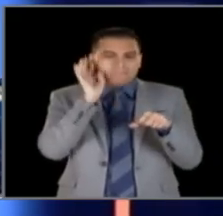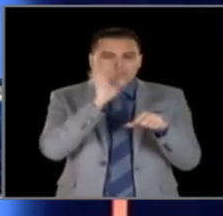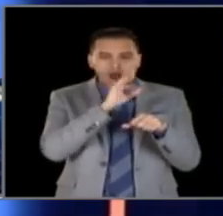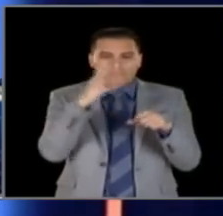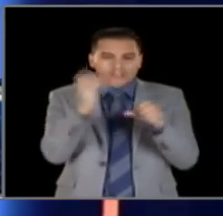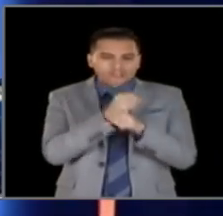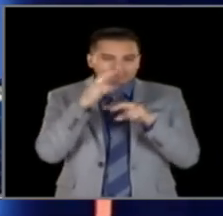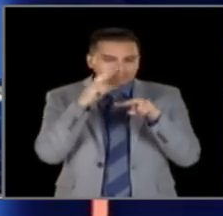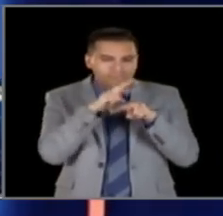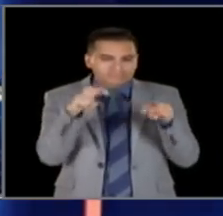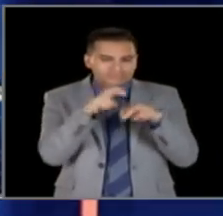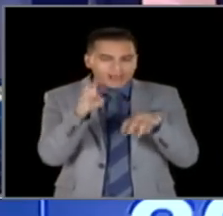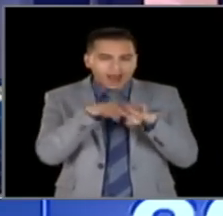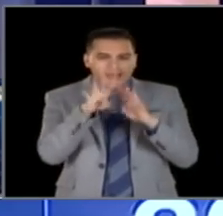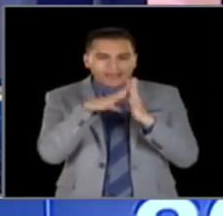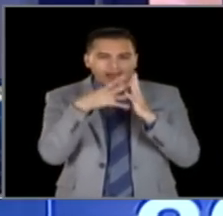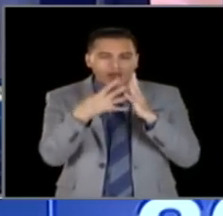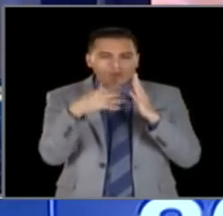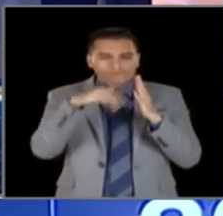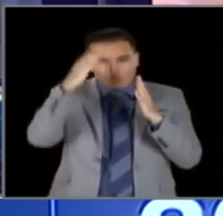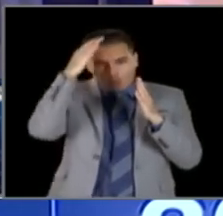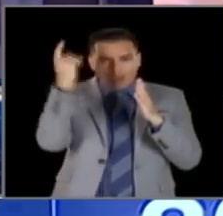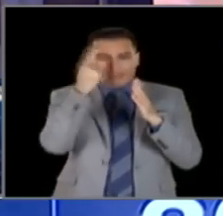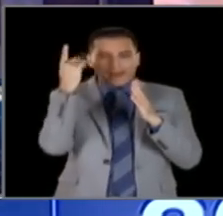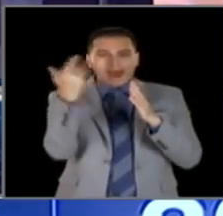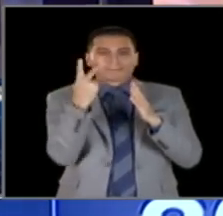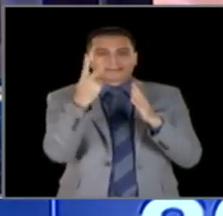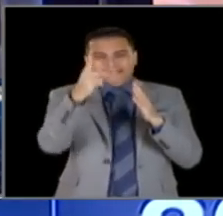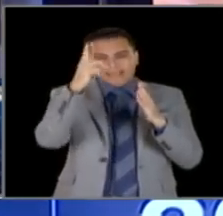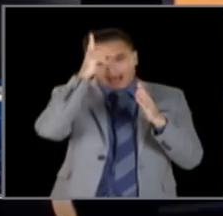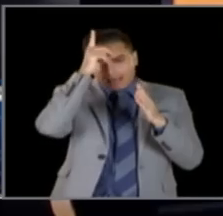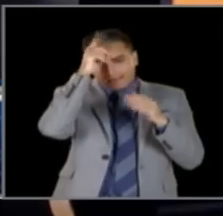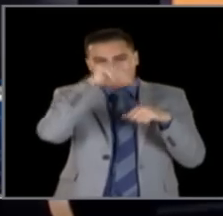تم اكتشافه من اثنين علماء ألمان،